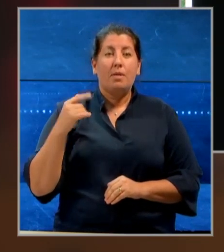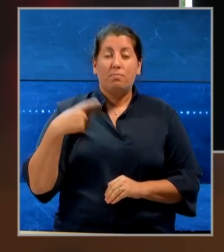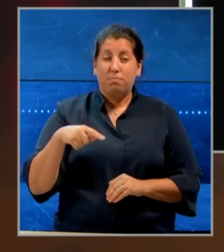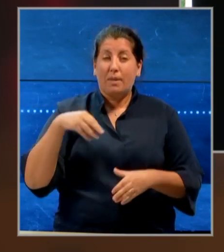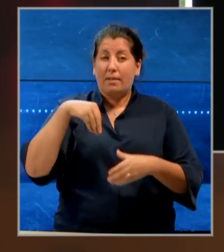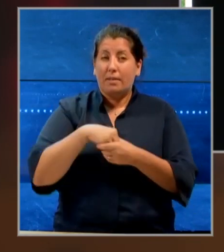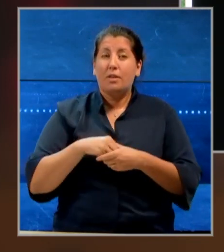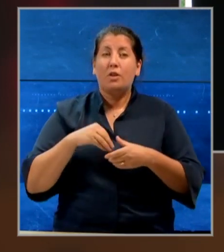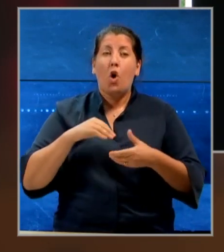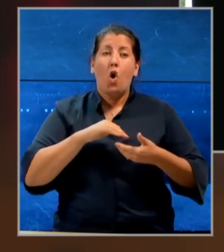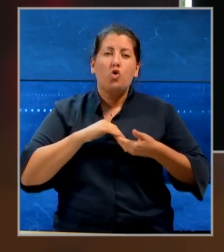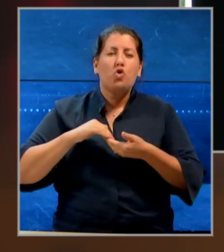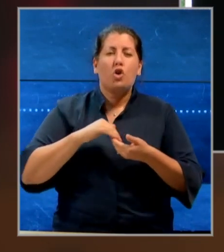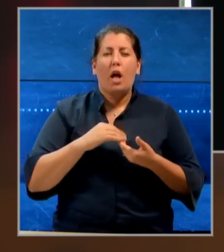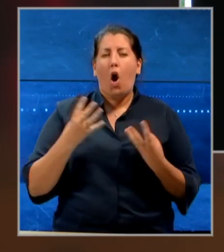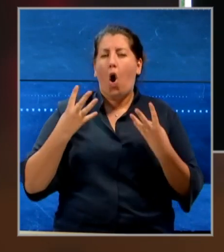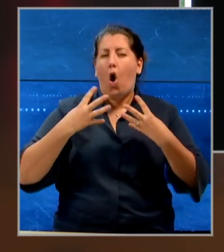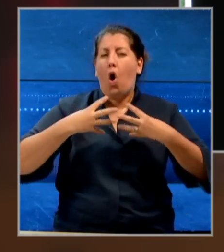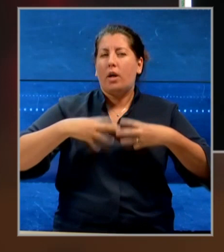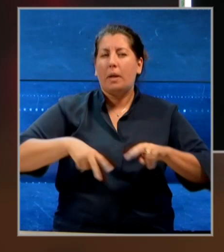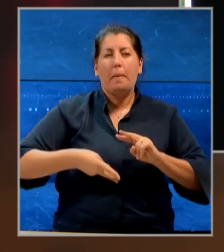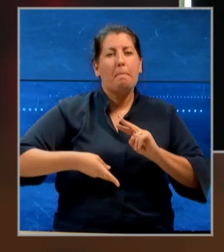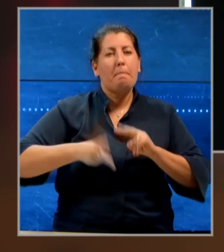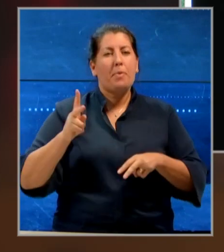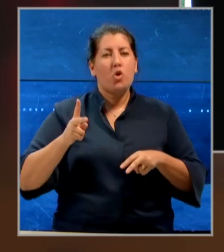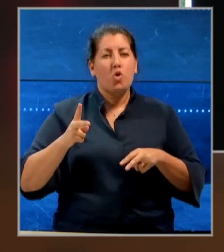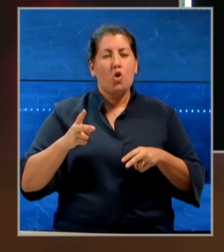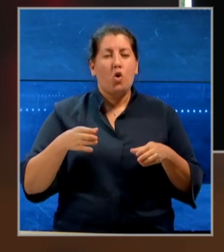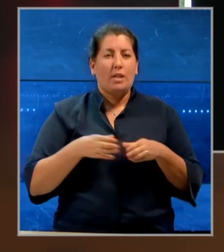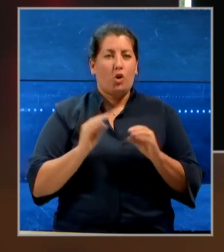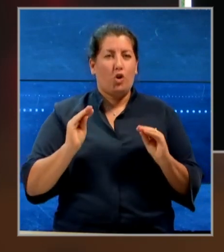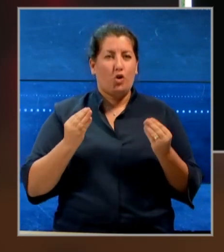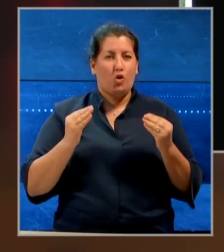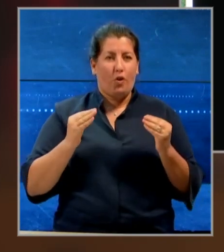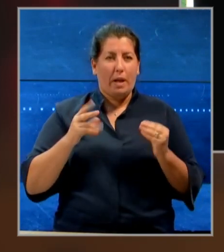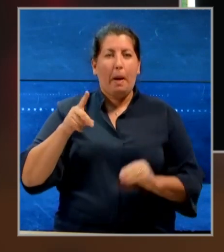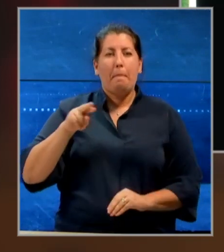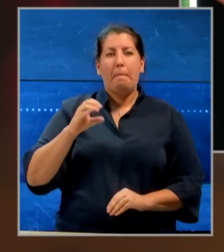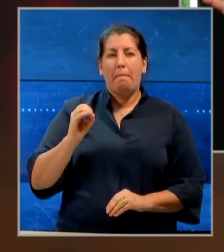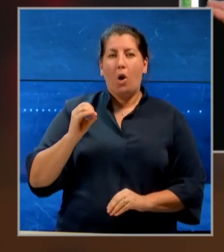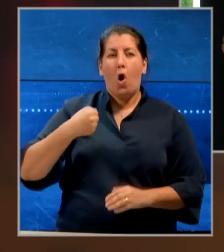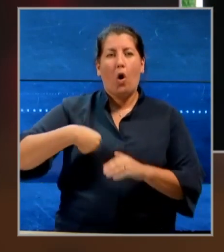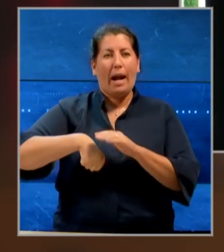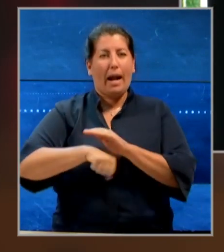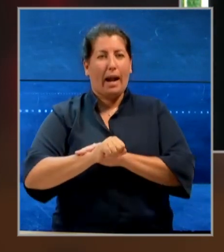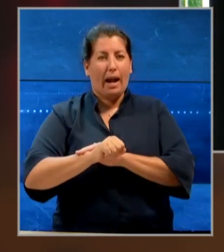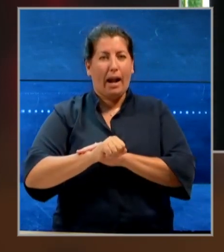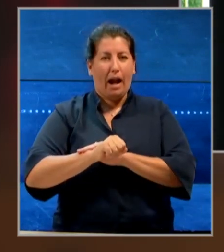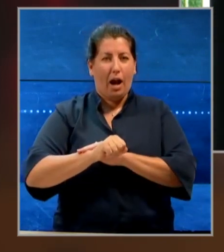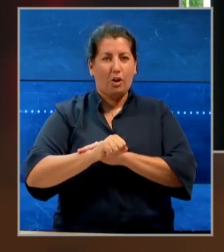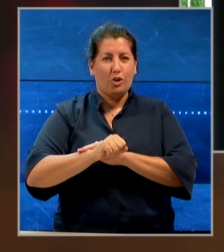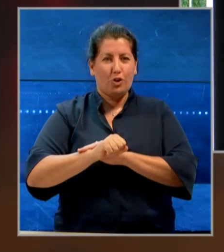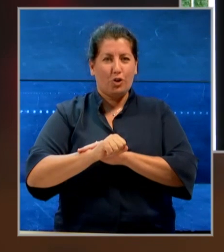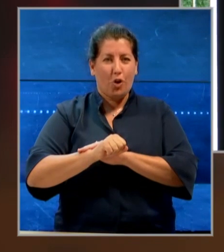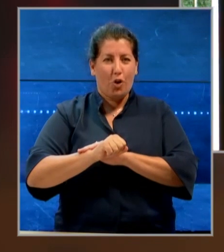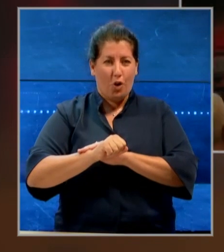società più organizzate a livello di settore giovanile a Bari, la Procalcio. Non a caso c'è Antonio Di Gennaro, ma c'è anche Michele